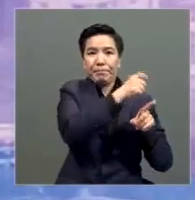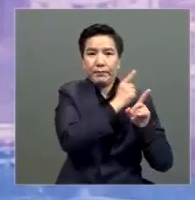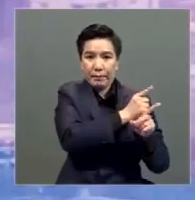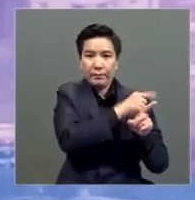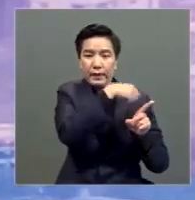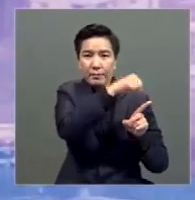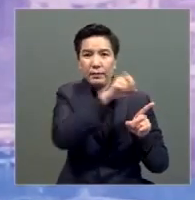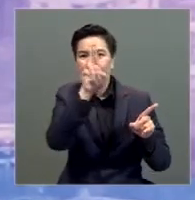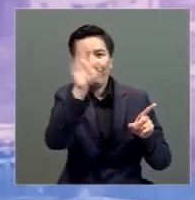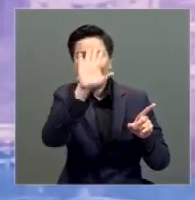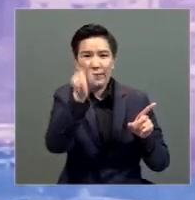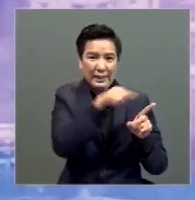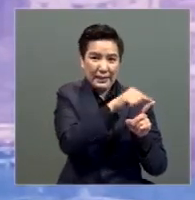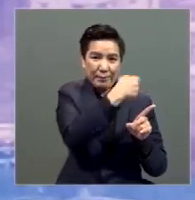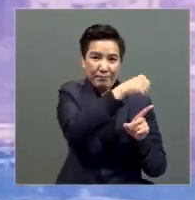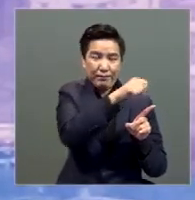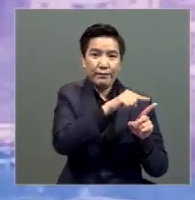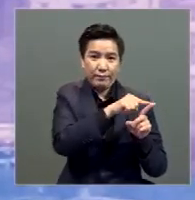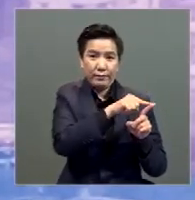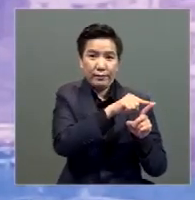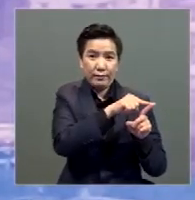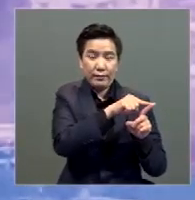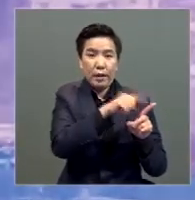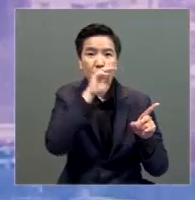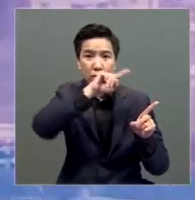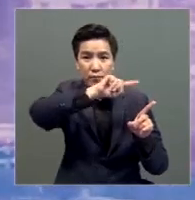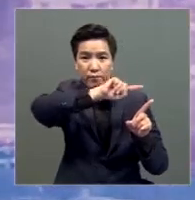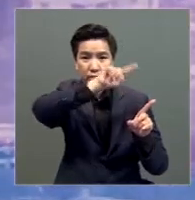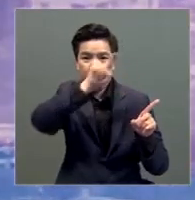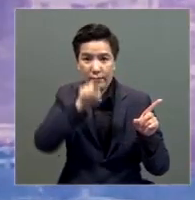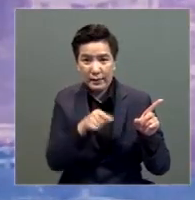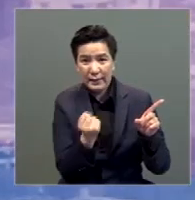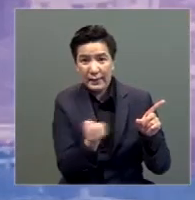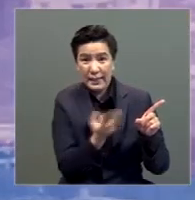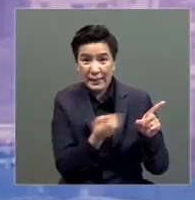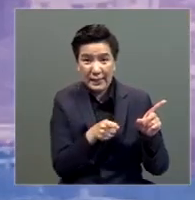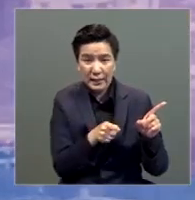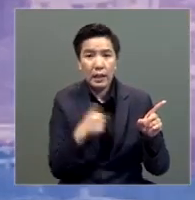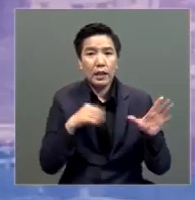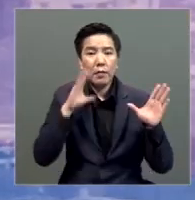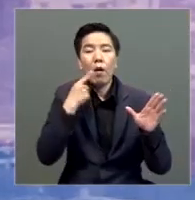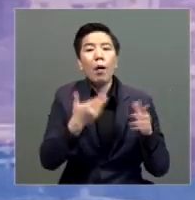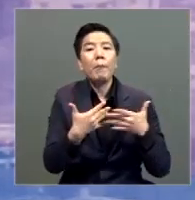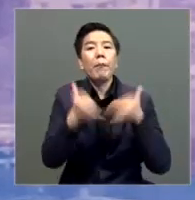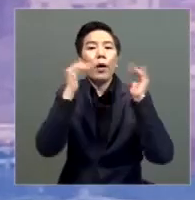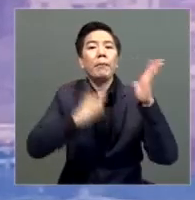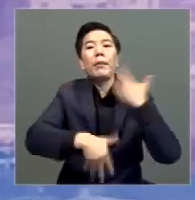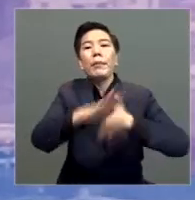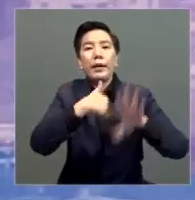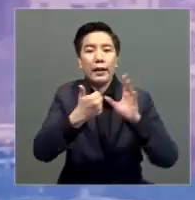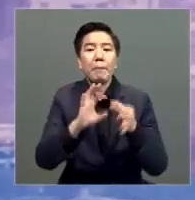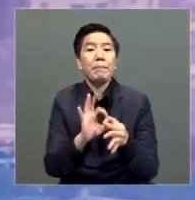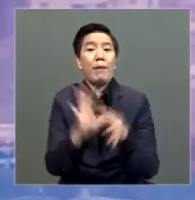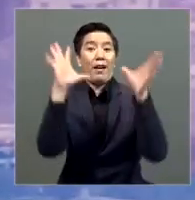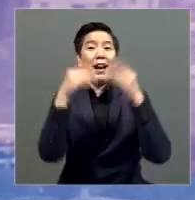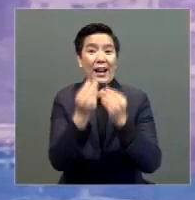ยึดเที่ยงคืนไม่ได้พอตีสี่ตอนเช้าเนี่ยรัฐบาลเขาปล่อยแล้วปลดแ